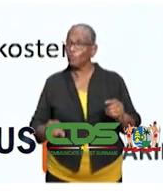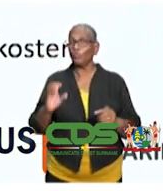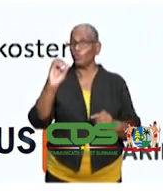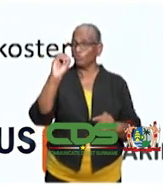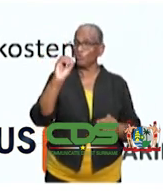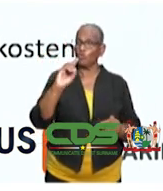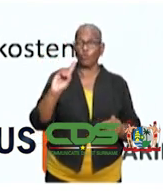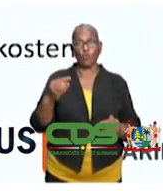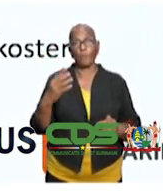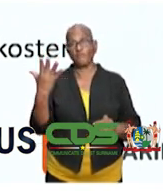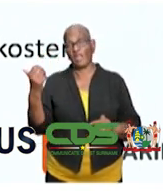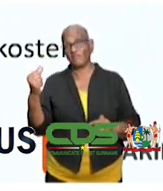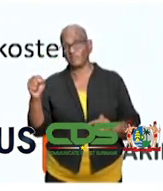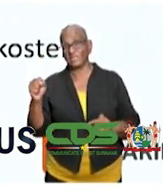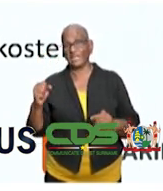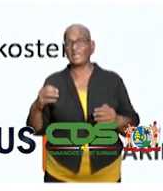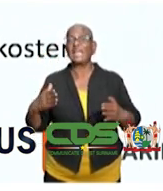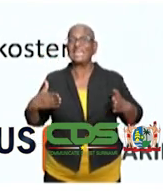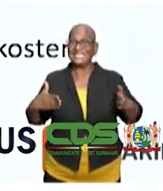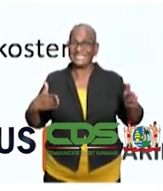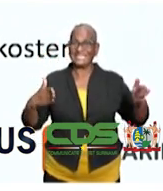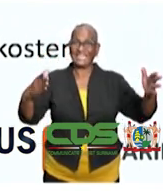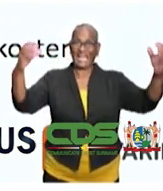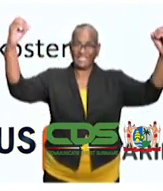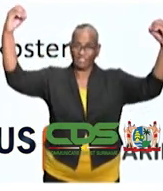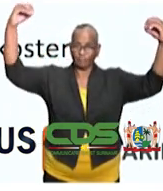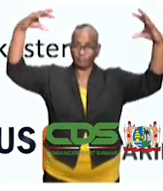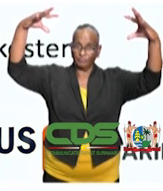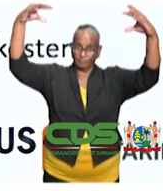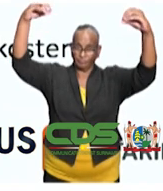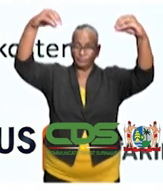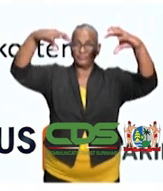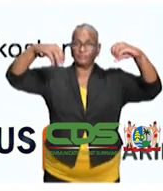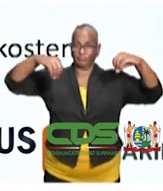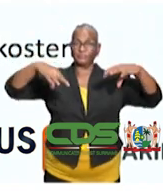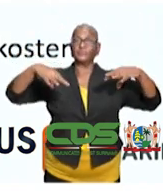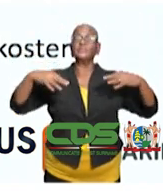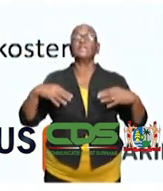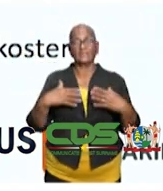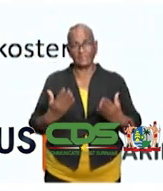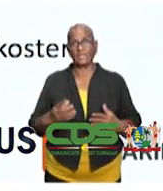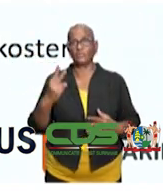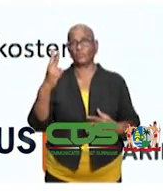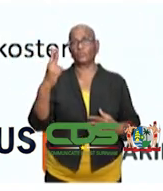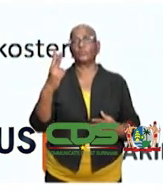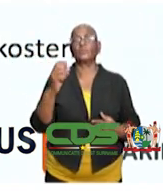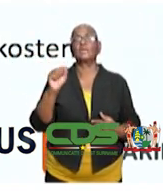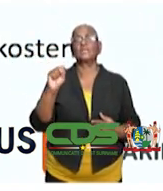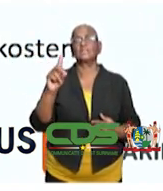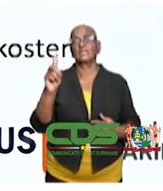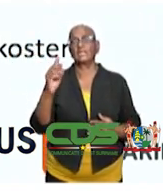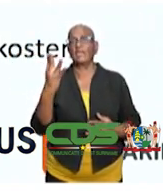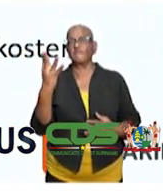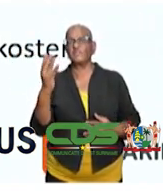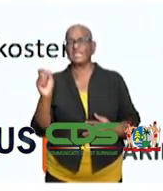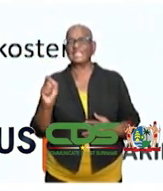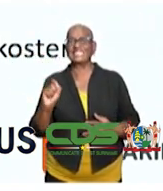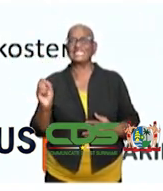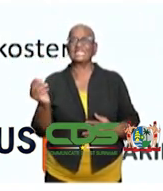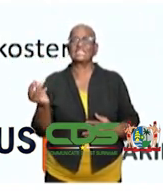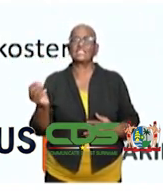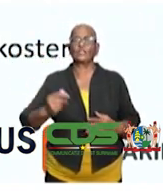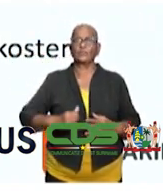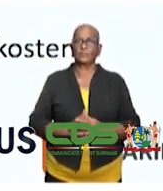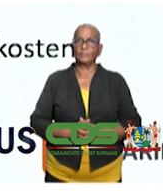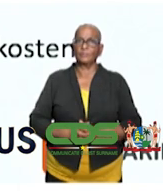1,056 en straatverlichting ongeveer 2 SRD en 4 cent. Per kwartaal